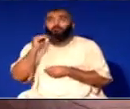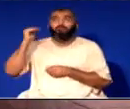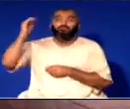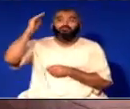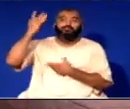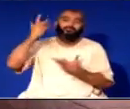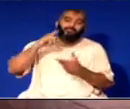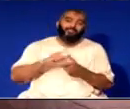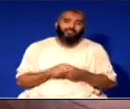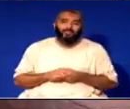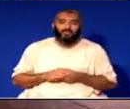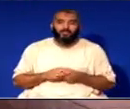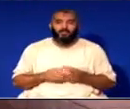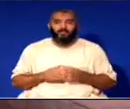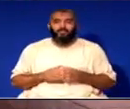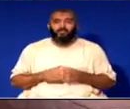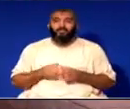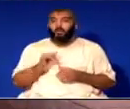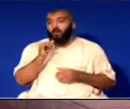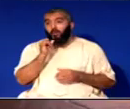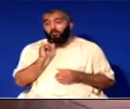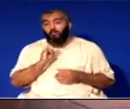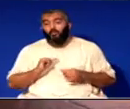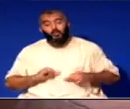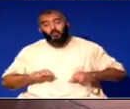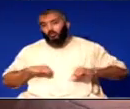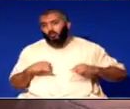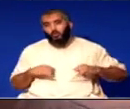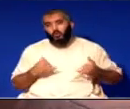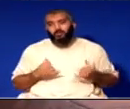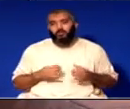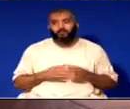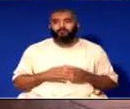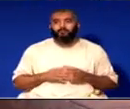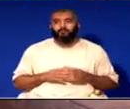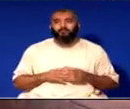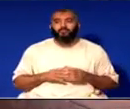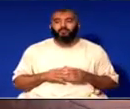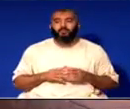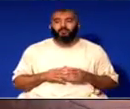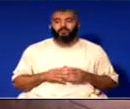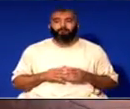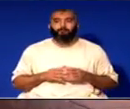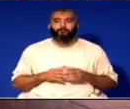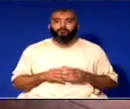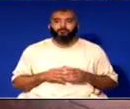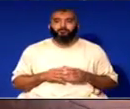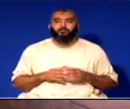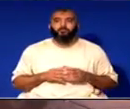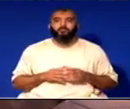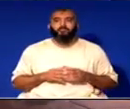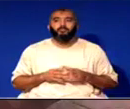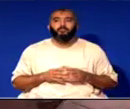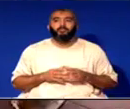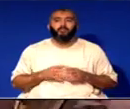تاعنا ومقام جدودنا، واللي صير اللي راه في عمرنا راه خونا، واللي صغار صغار صغار منا بزاف راه وليدنا، هكذا